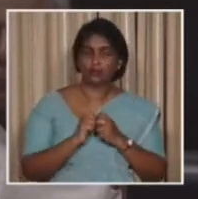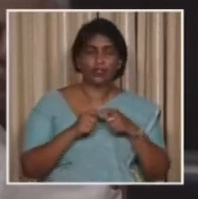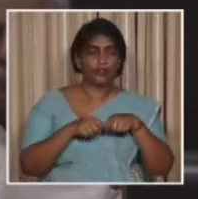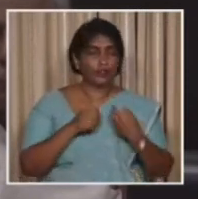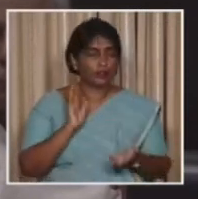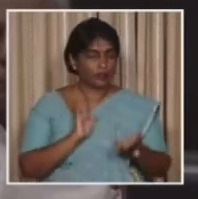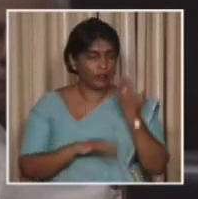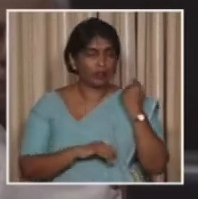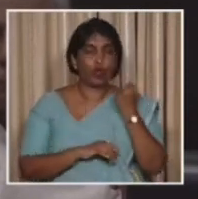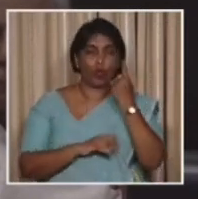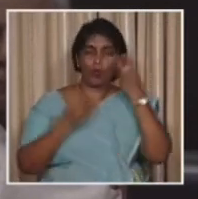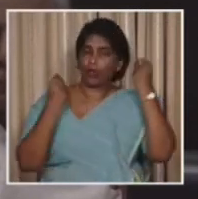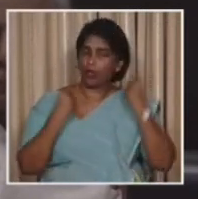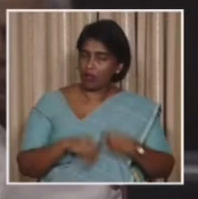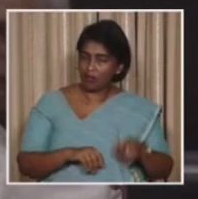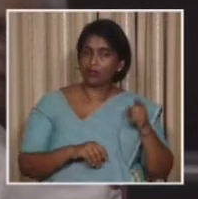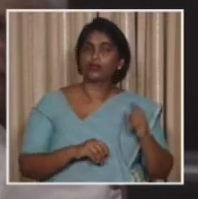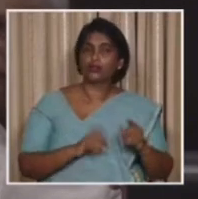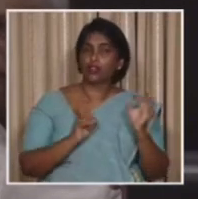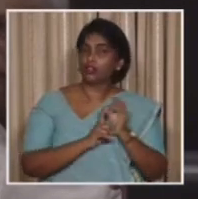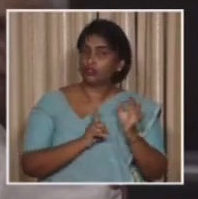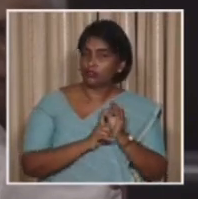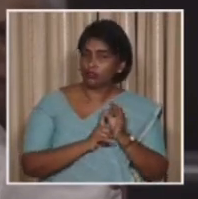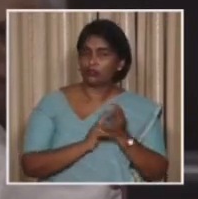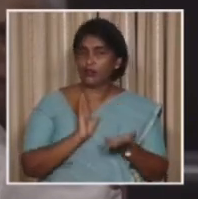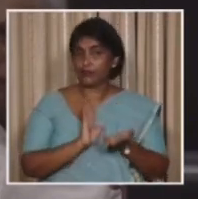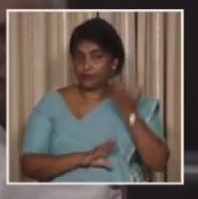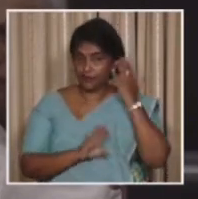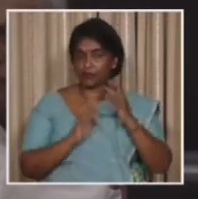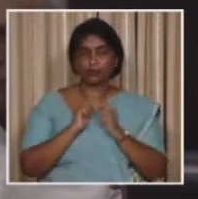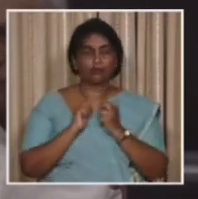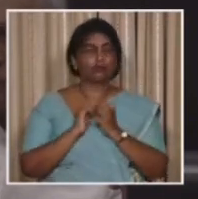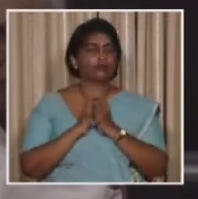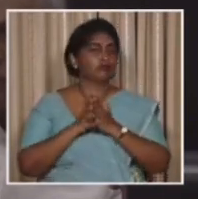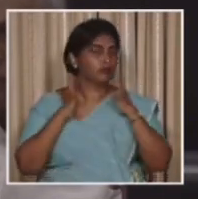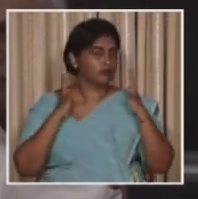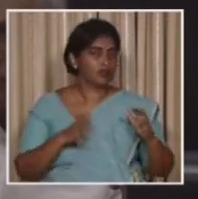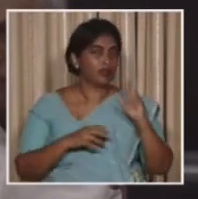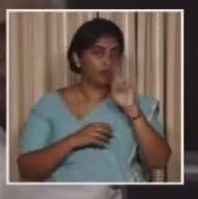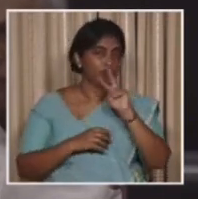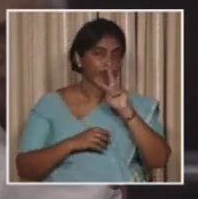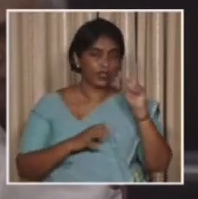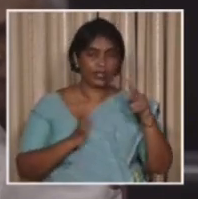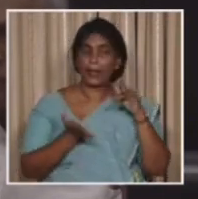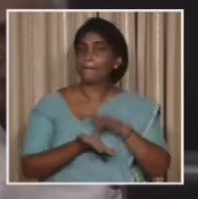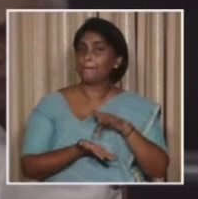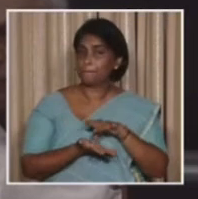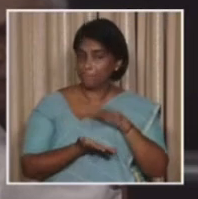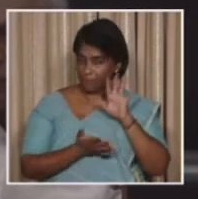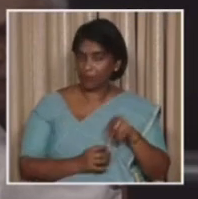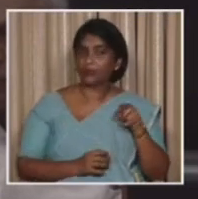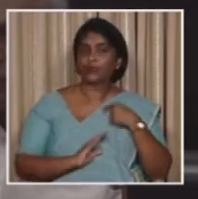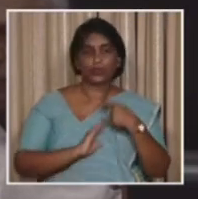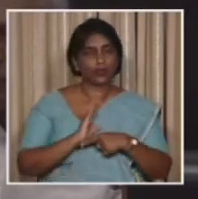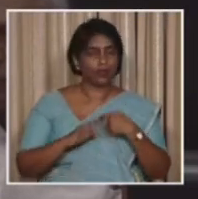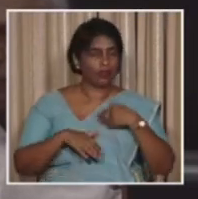උද්ධමනය, රුපියල කඩාවැටීම, දිළිඳුභාවයේ වැඩිවීම ආදී ගැටලු රාශියක් 2022 මැදභාගය වන විට මේ